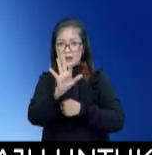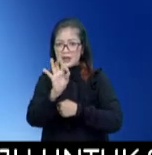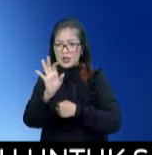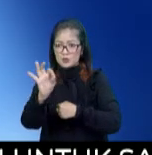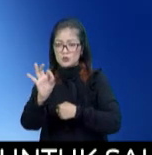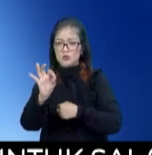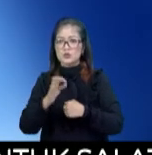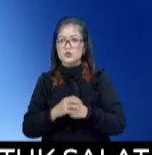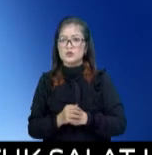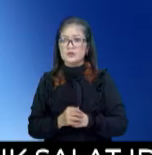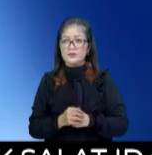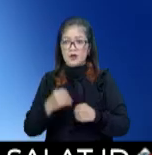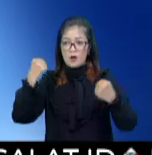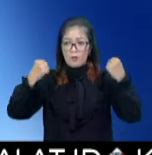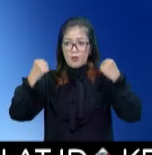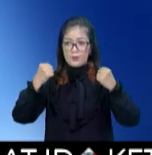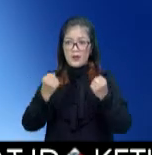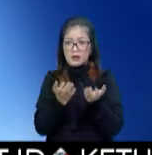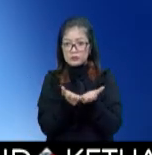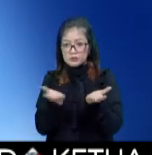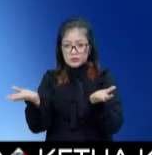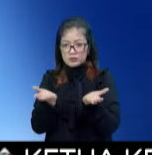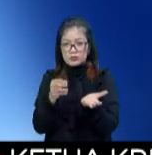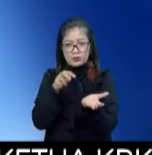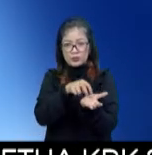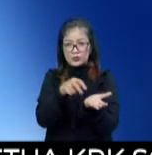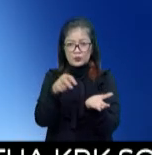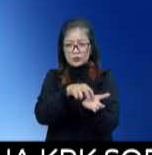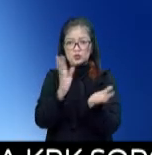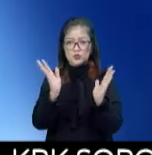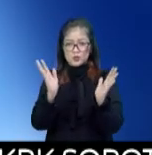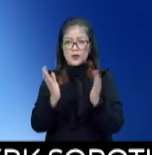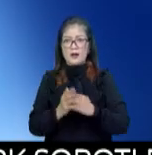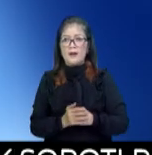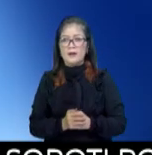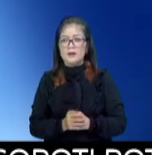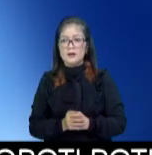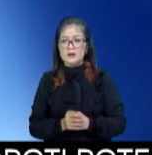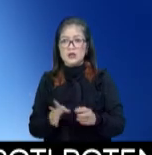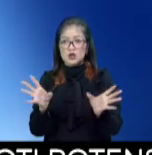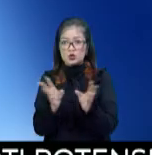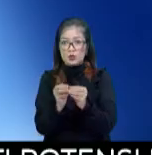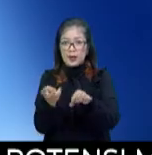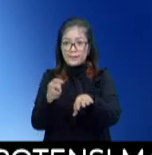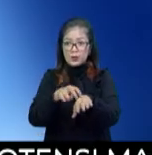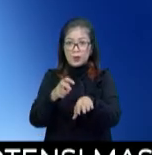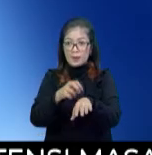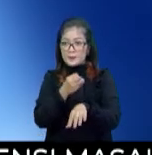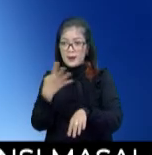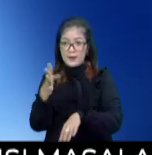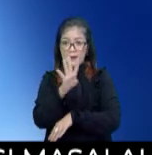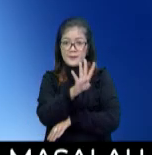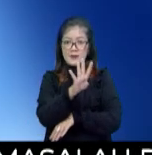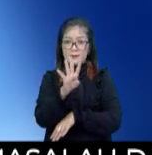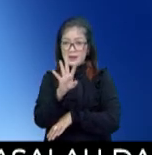4.550 kendaraan mobil sudah menyeberang dari pelabuhan Merak menuju ke pelabuhan Bakauheni. Untuk jumlah penumpang saat ini sebanyak kurang lebih 44.000